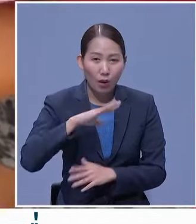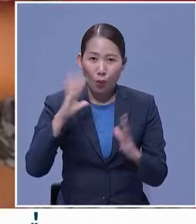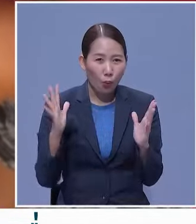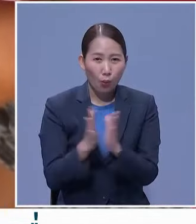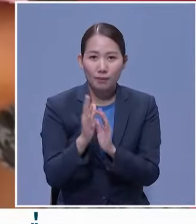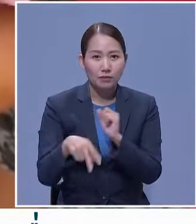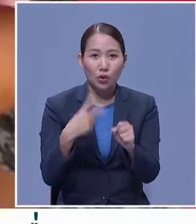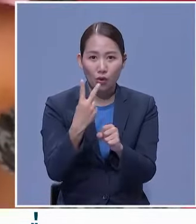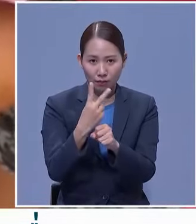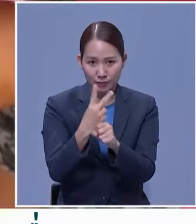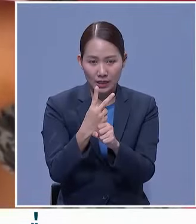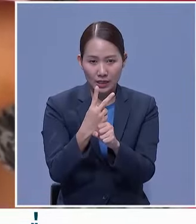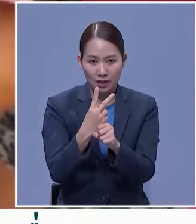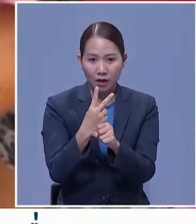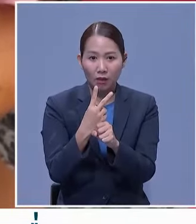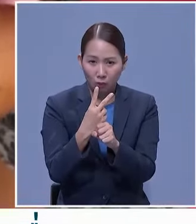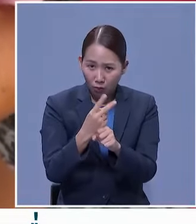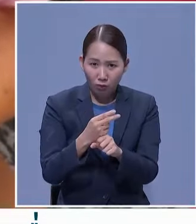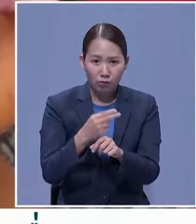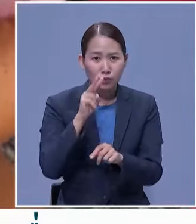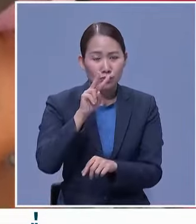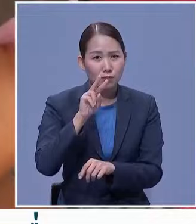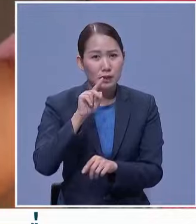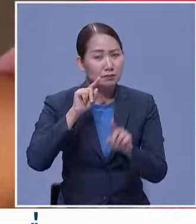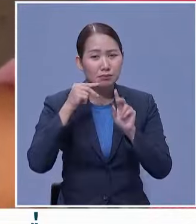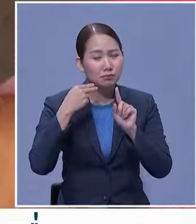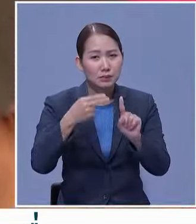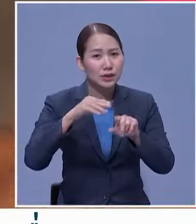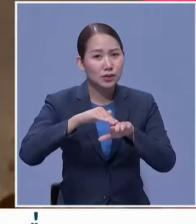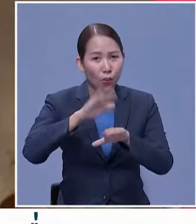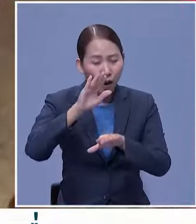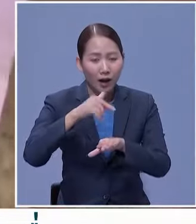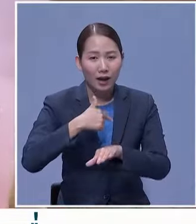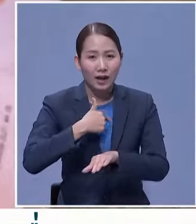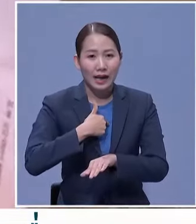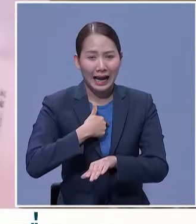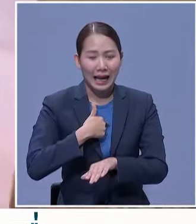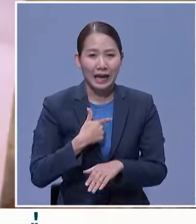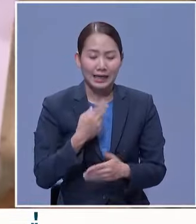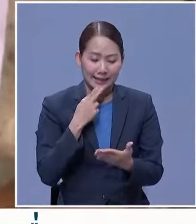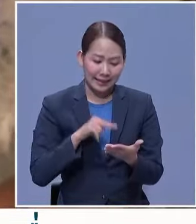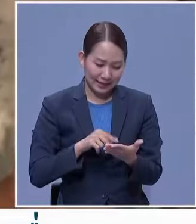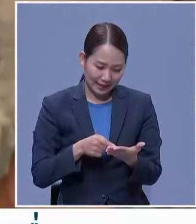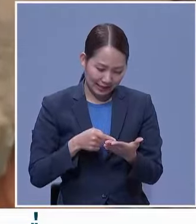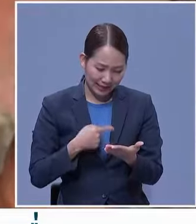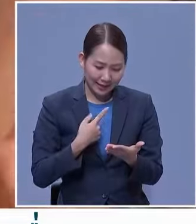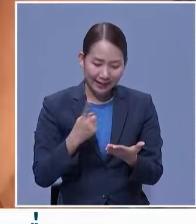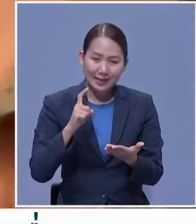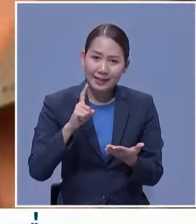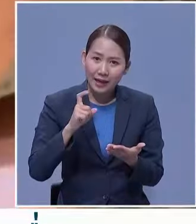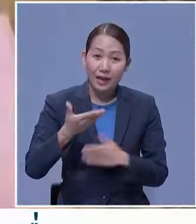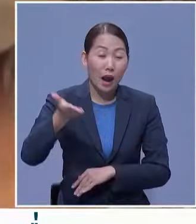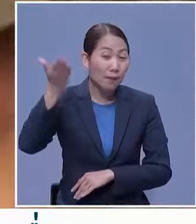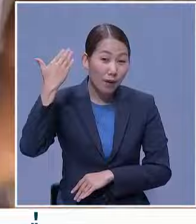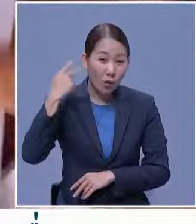งินก้อนมาจ่ายนะคุณบุษกรก็บอกว่าก่อนหน้านี้กองประปาของเทศบาลเมืองบัวใหญ่ก็มาเก็บค่าน้ำเป็นประจำทุกเ